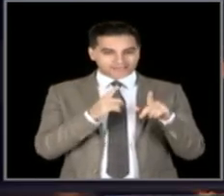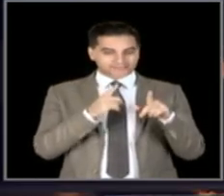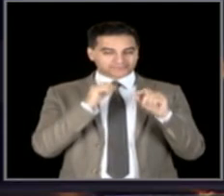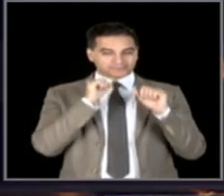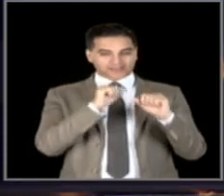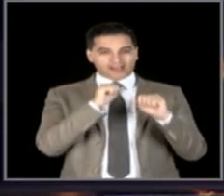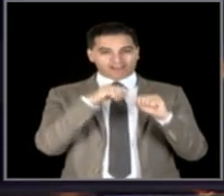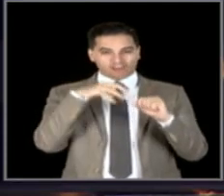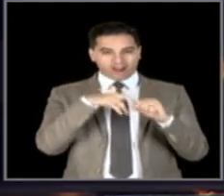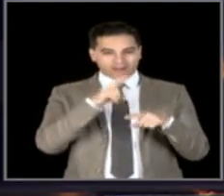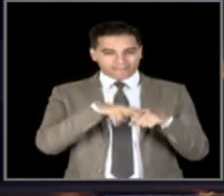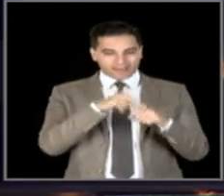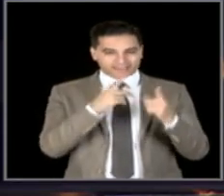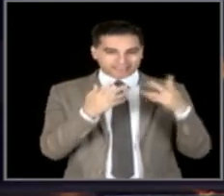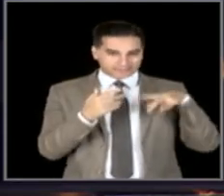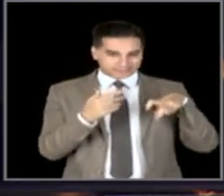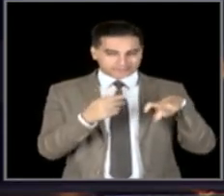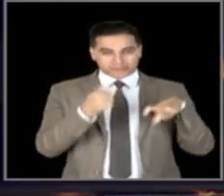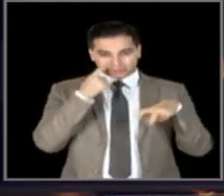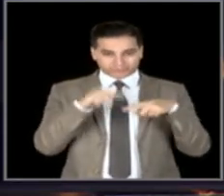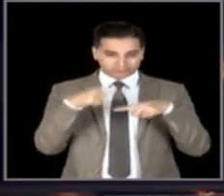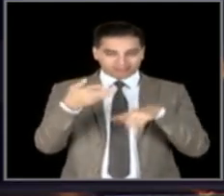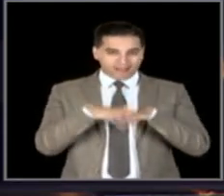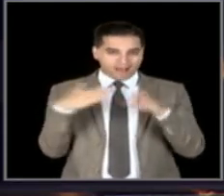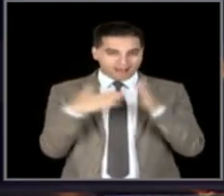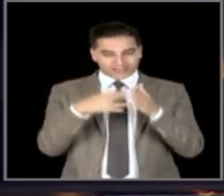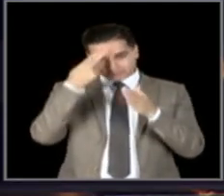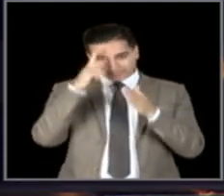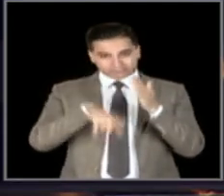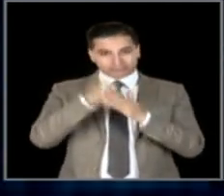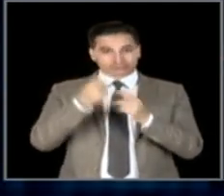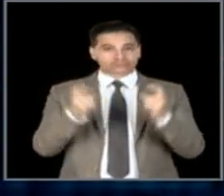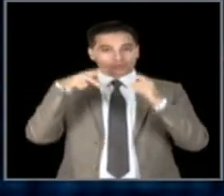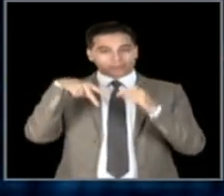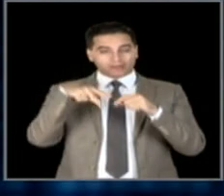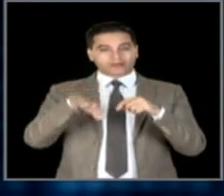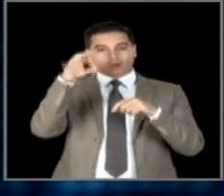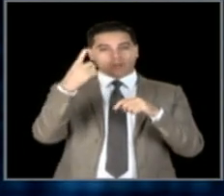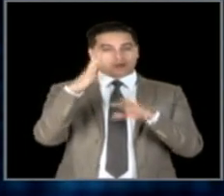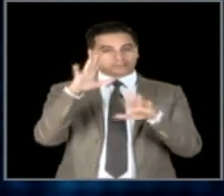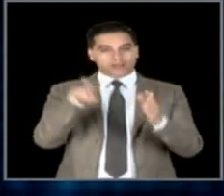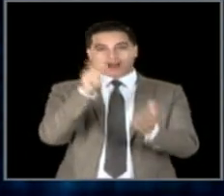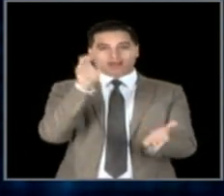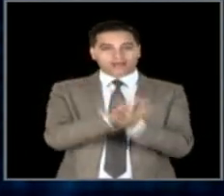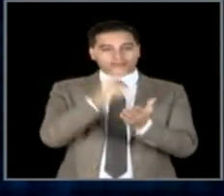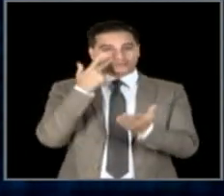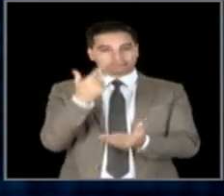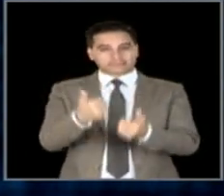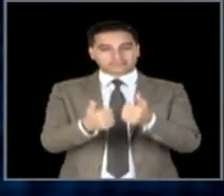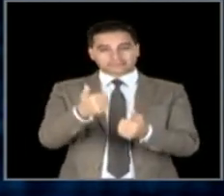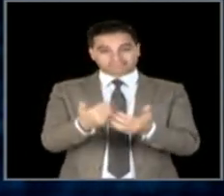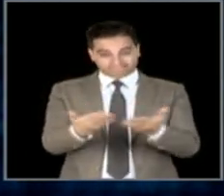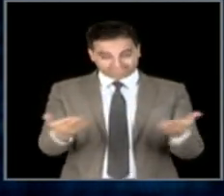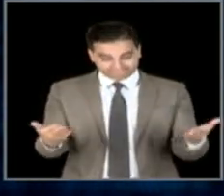اخر فقره واللي هتحدد مين اللي هيوصل لدور الثمانيه فقره عجره الحظ عجله